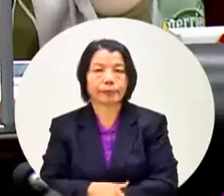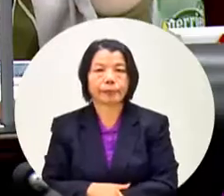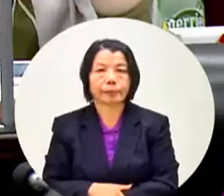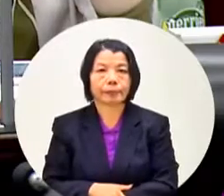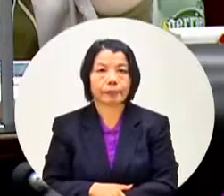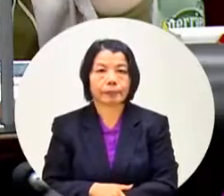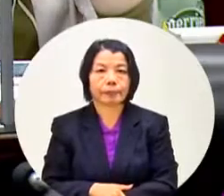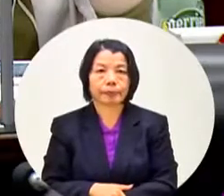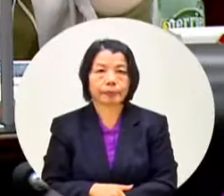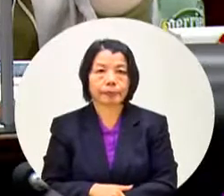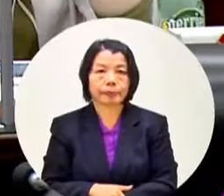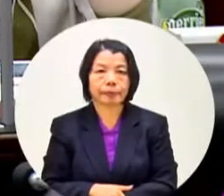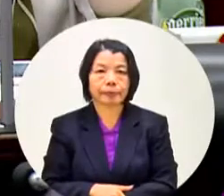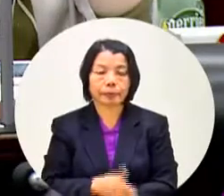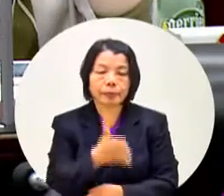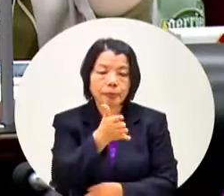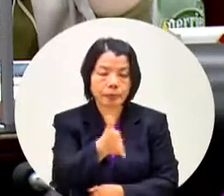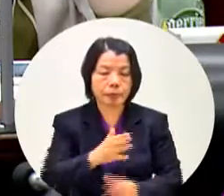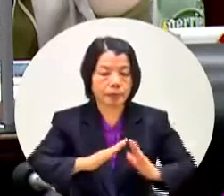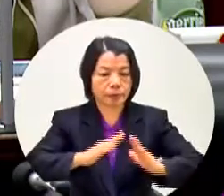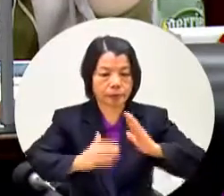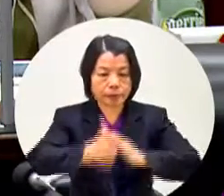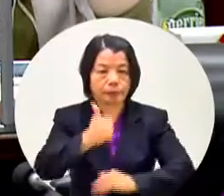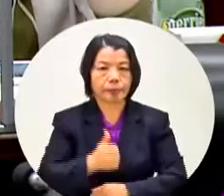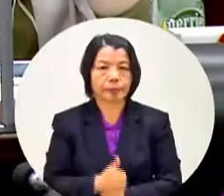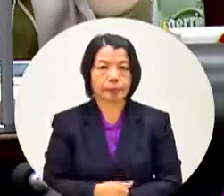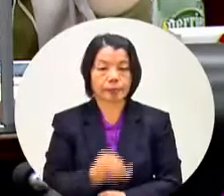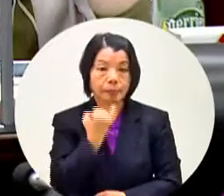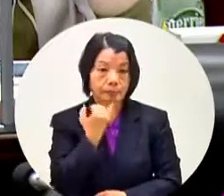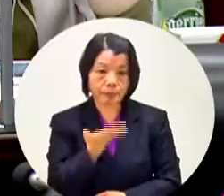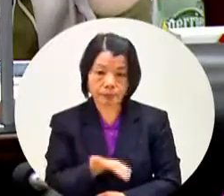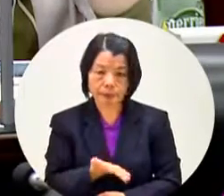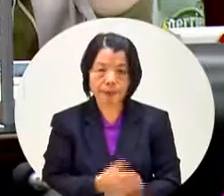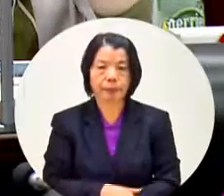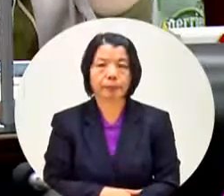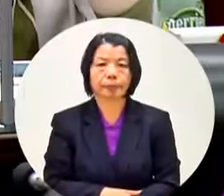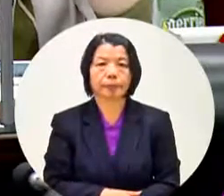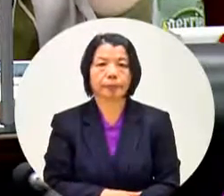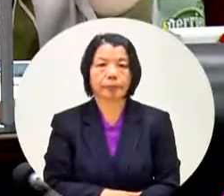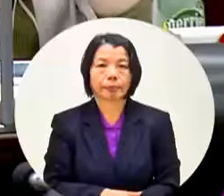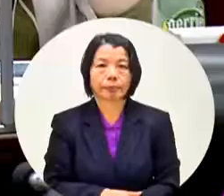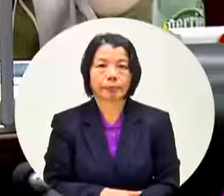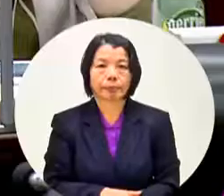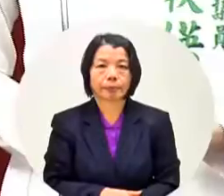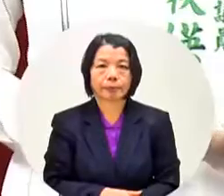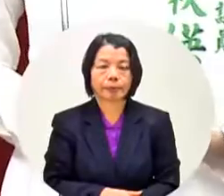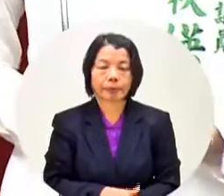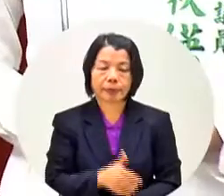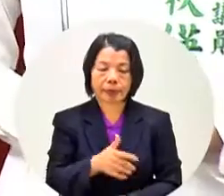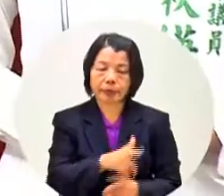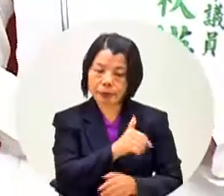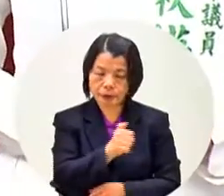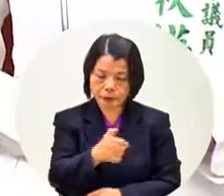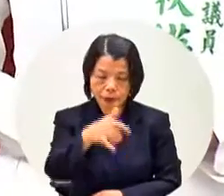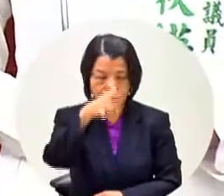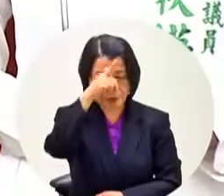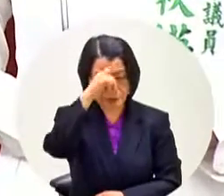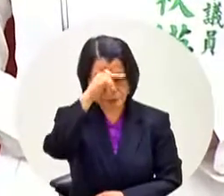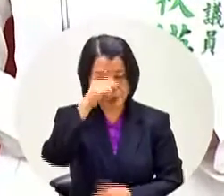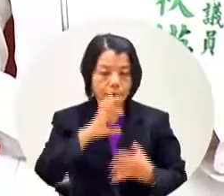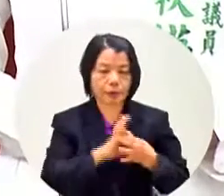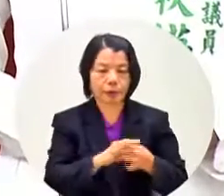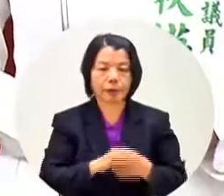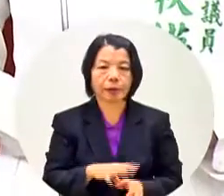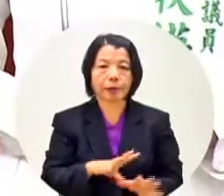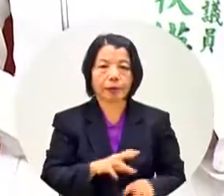想要关心，好，本席想要替我们民众反映这两个部分，好，第一个是客难街，第二个新兴市场，是不是